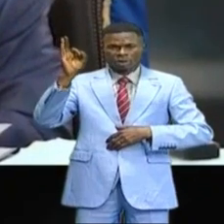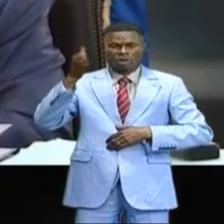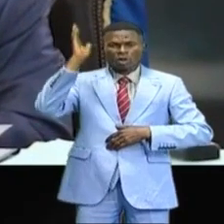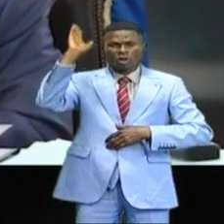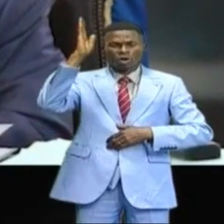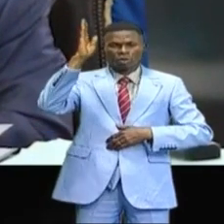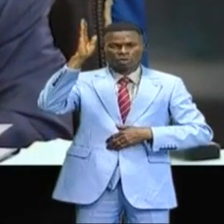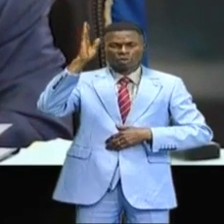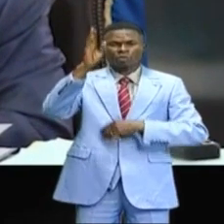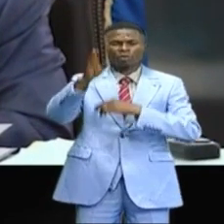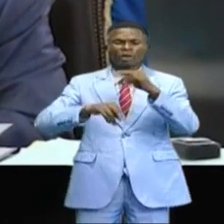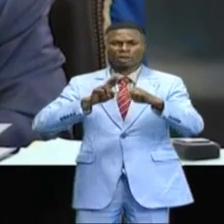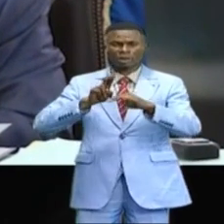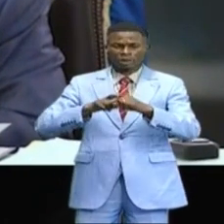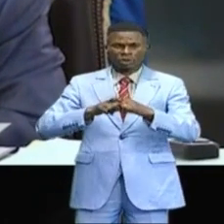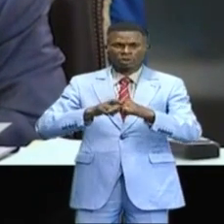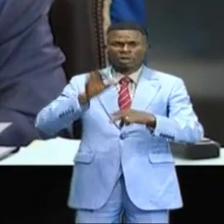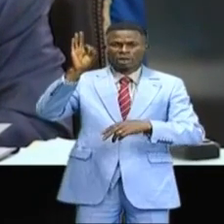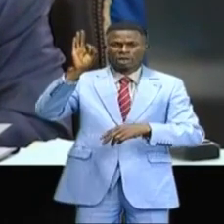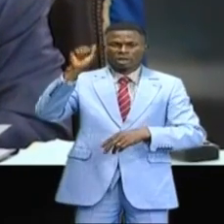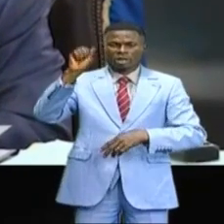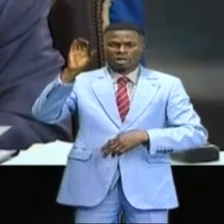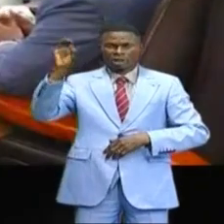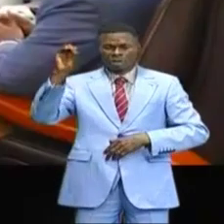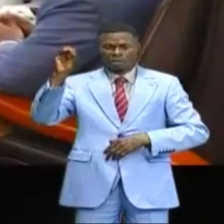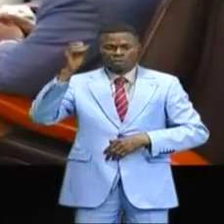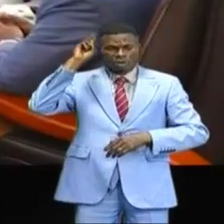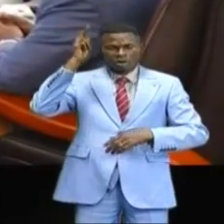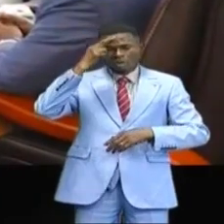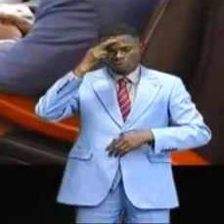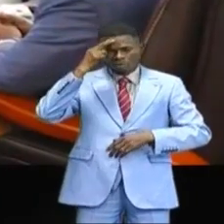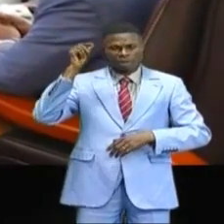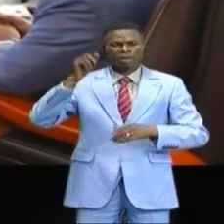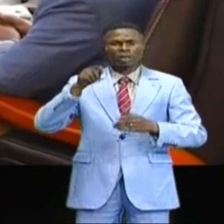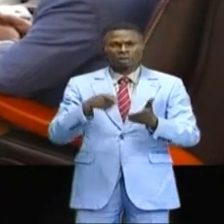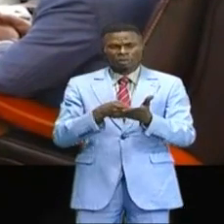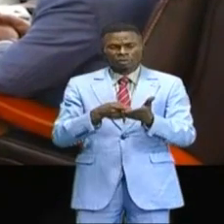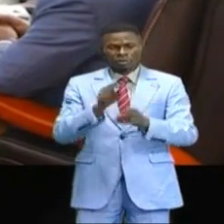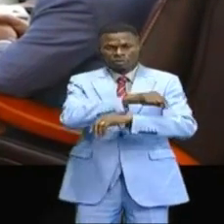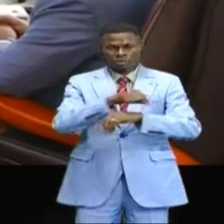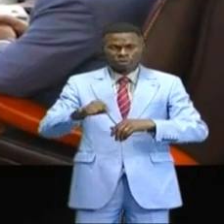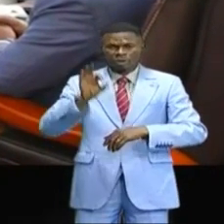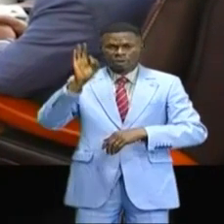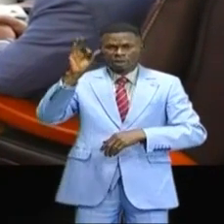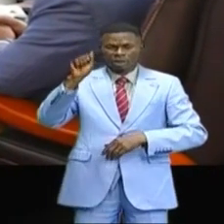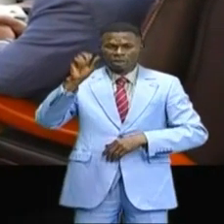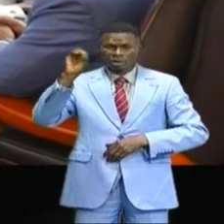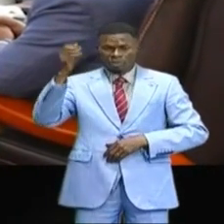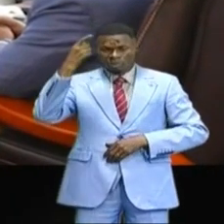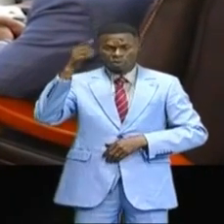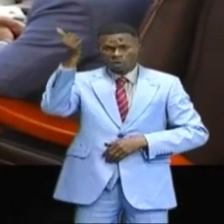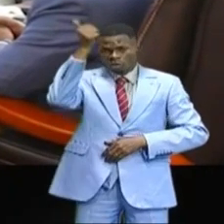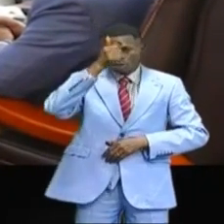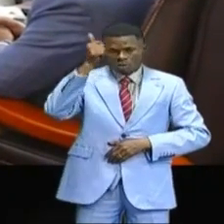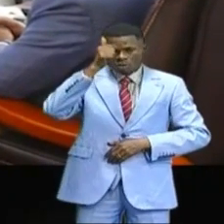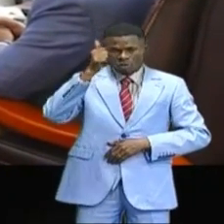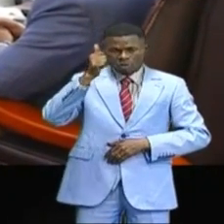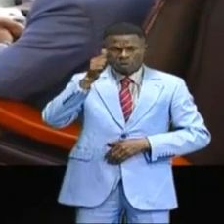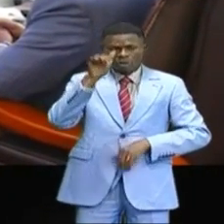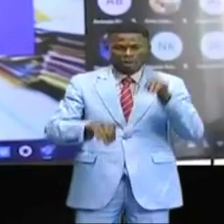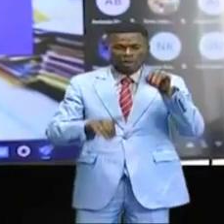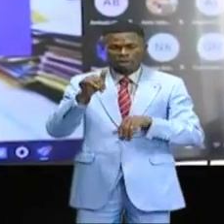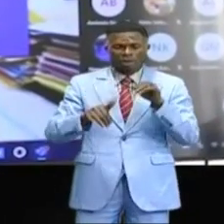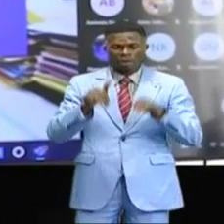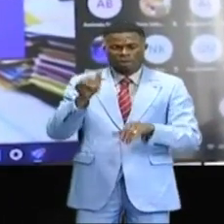de la FAO pour l'Afrique et au gouvernement des États membres. Le bureau de la FAO pour l'Afrique abrite le secrétariat